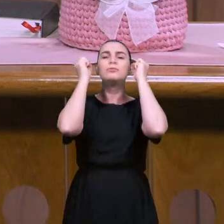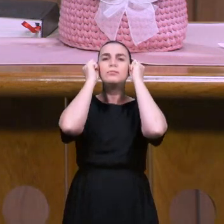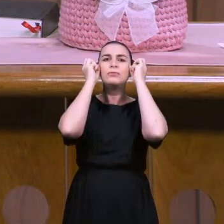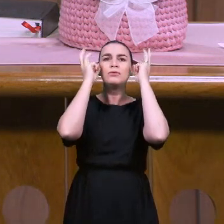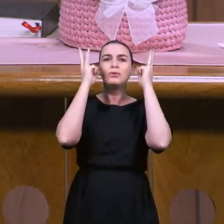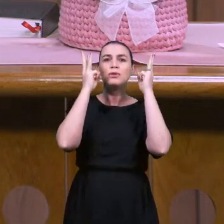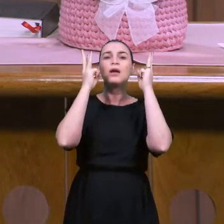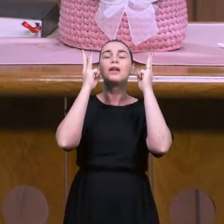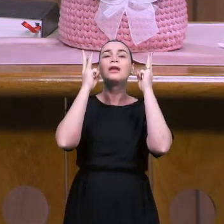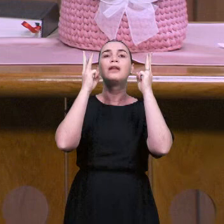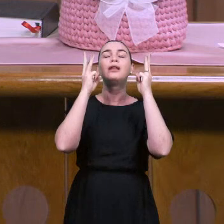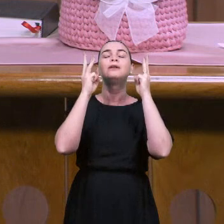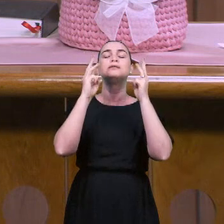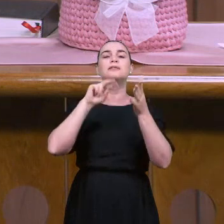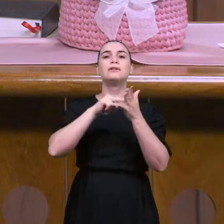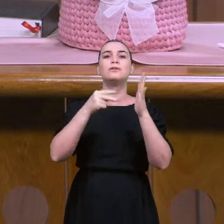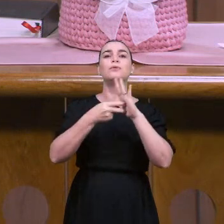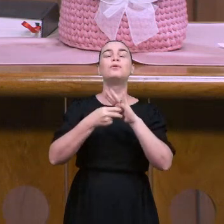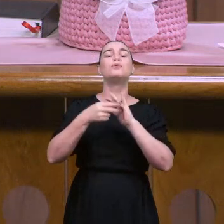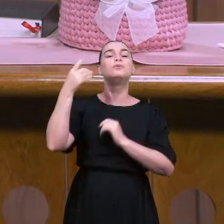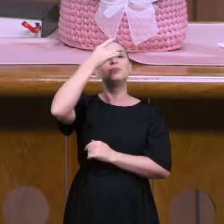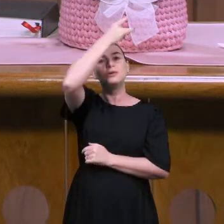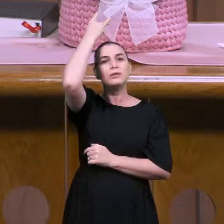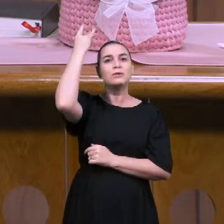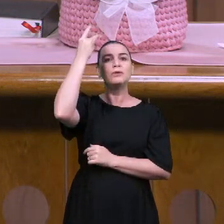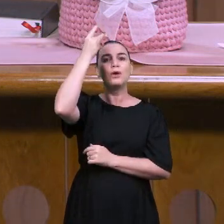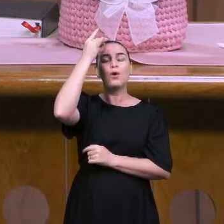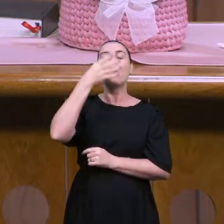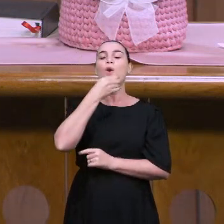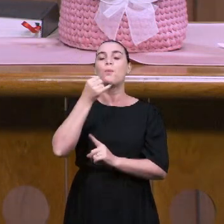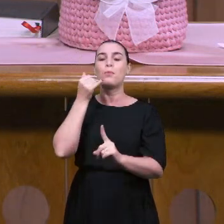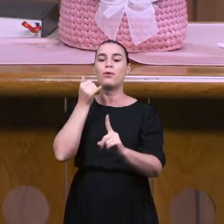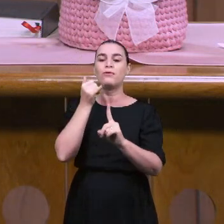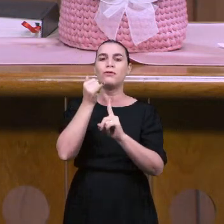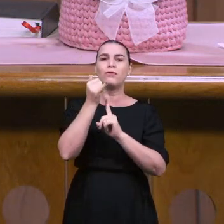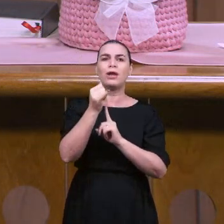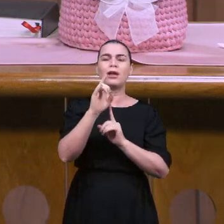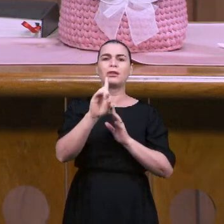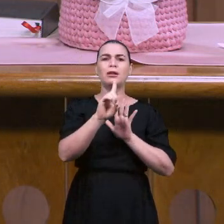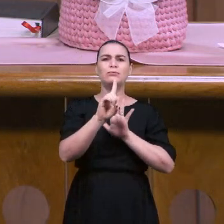le symbole du Saint-Esprit, le symbole du prophète, celui qui est allé devant,